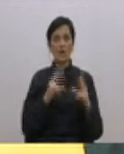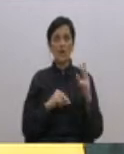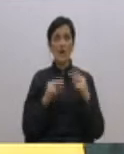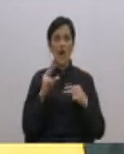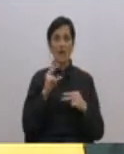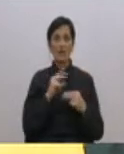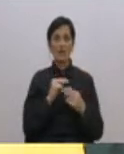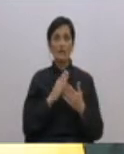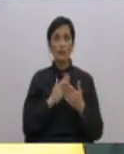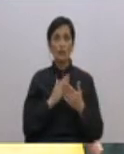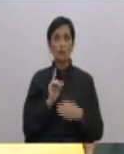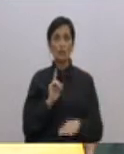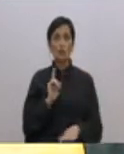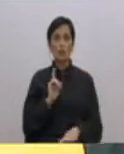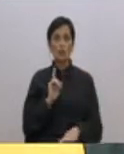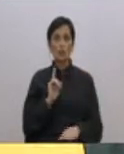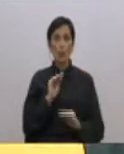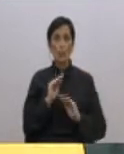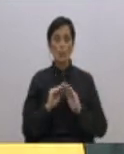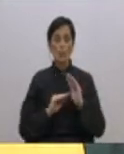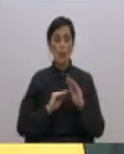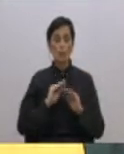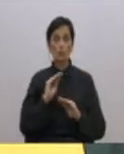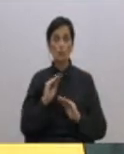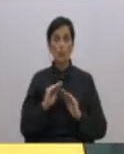ათვალისწინებულია, რომ მოეწყობა შესაბამისი